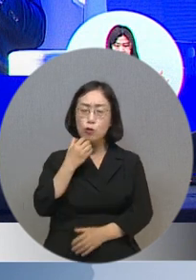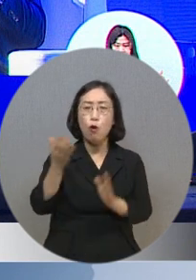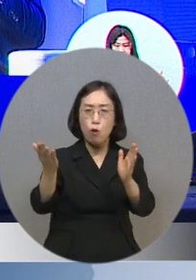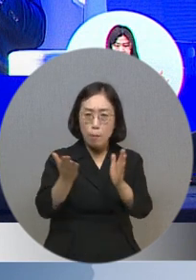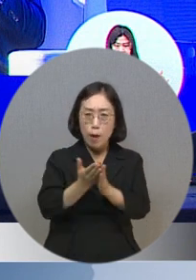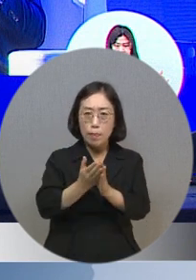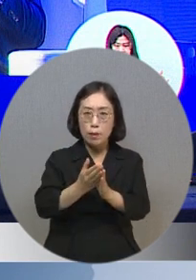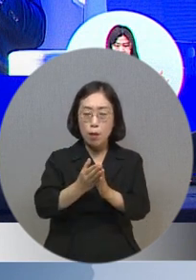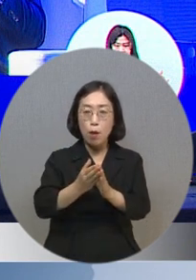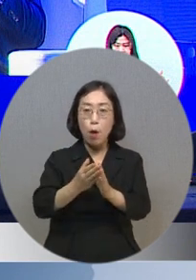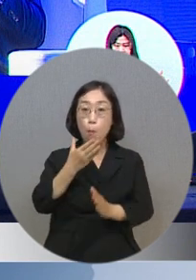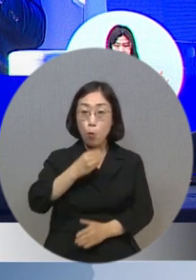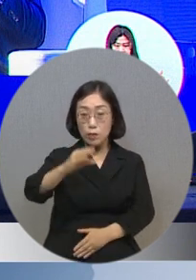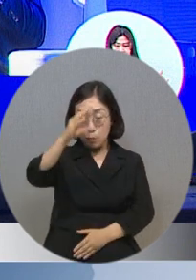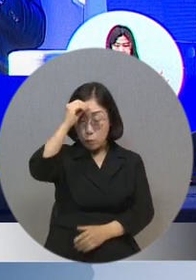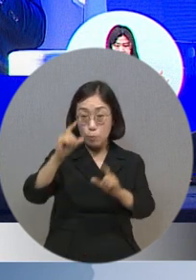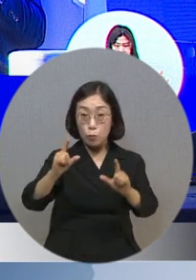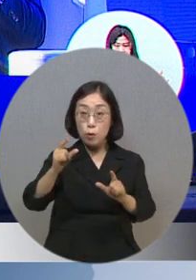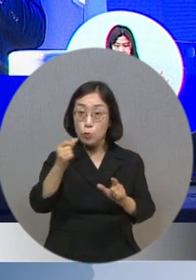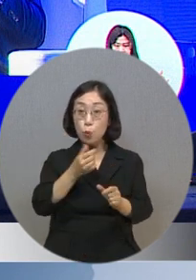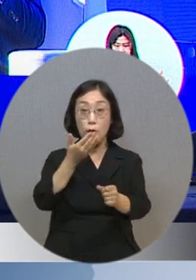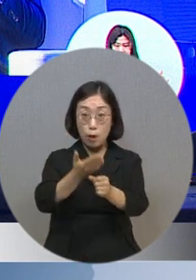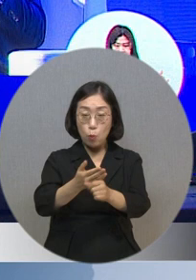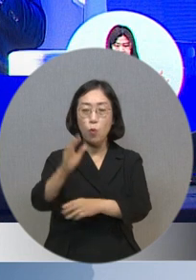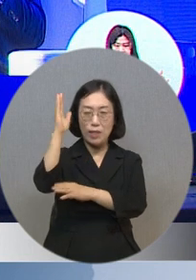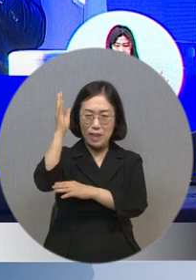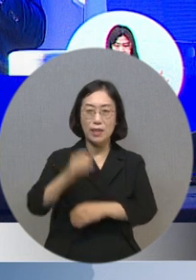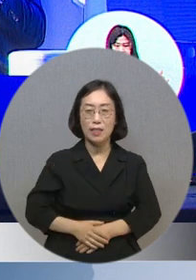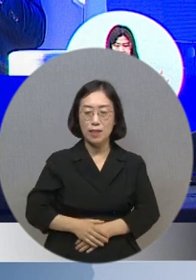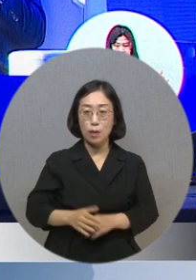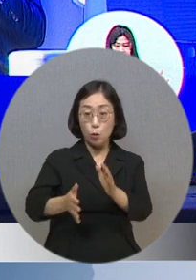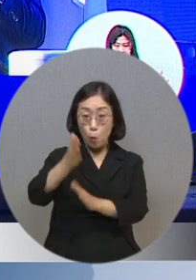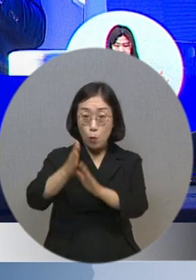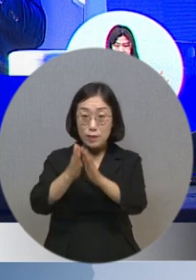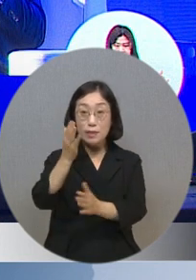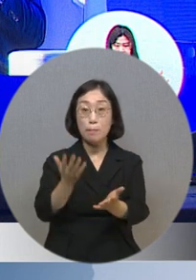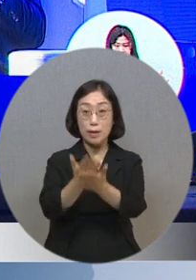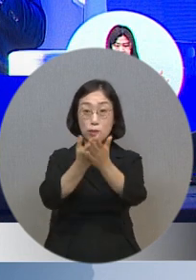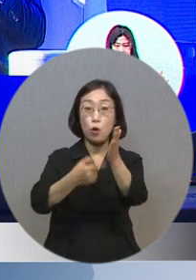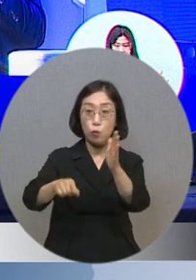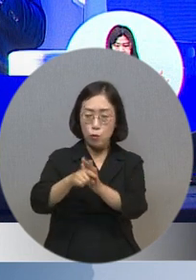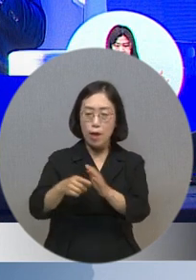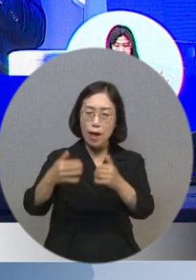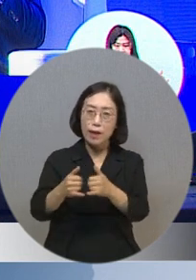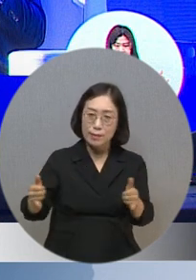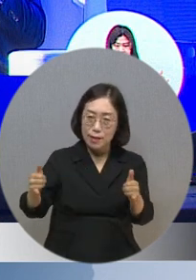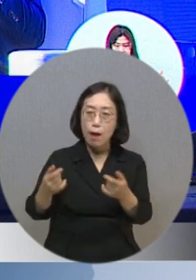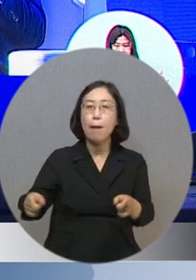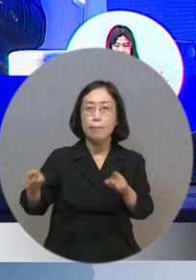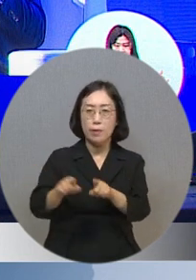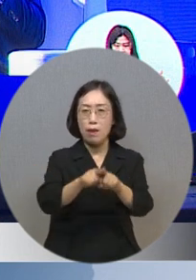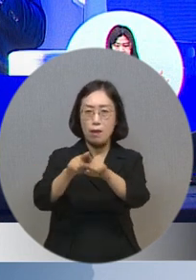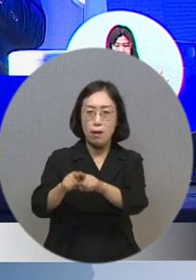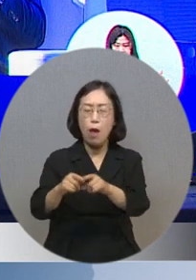모델을 소개하며 시민의 삶과 도시 경쟁력을 높이기 위해선 약자와의 동행은 필수 가치라고